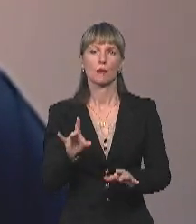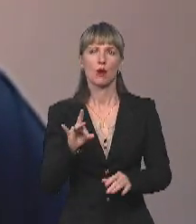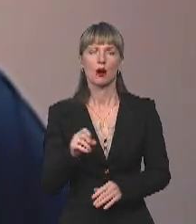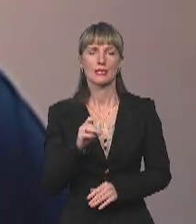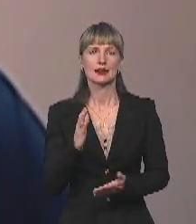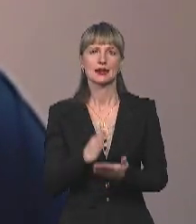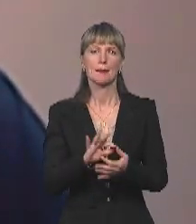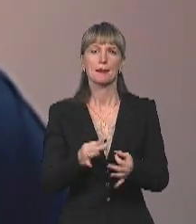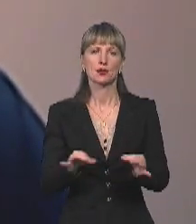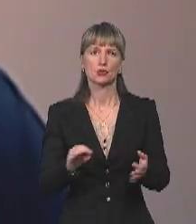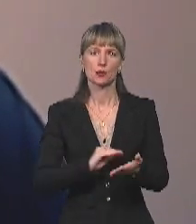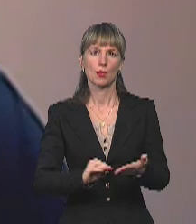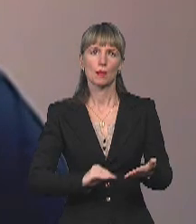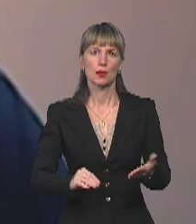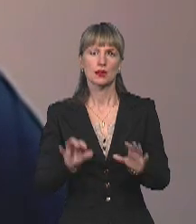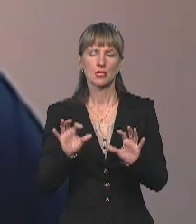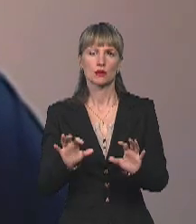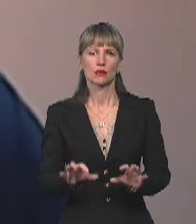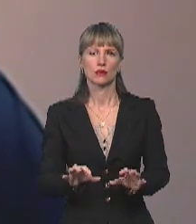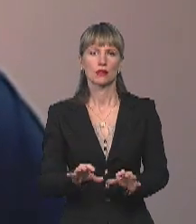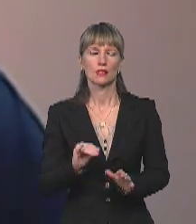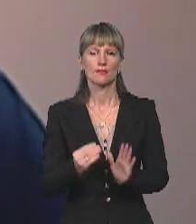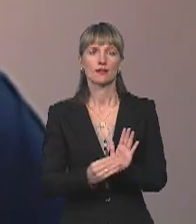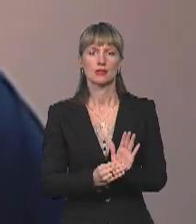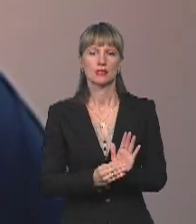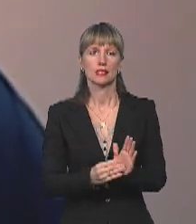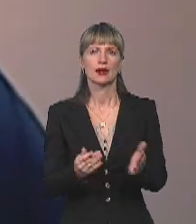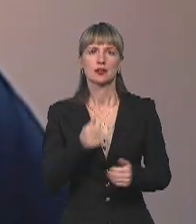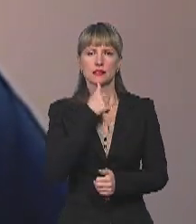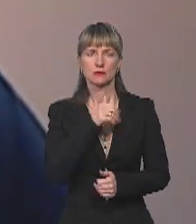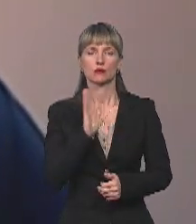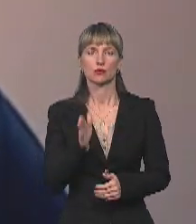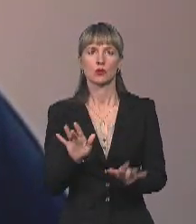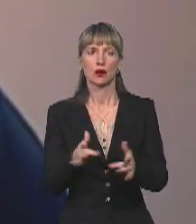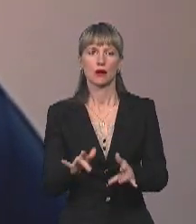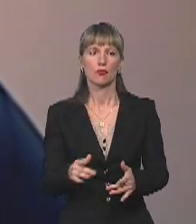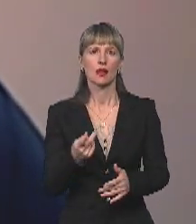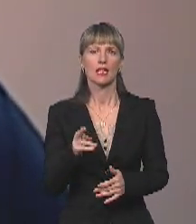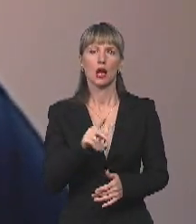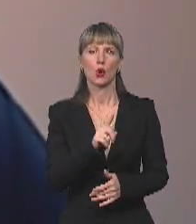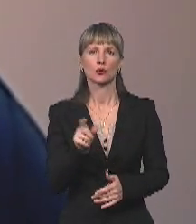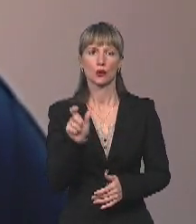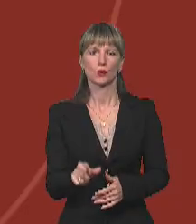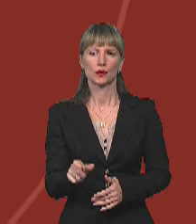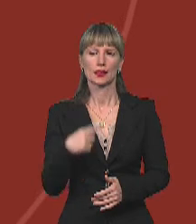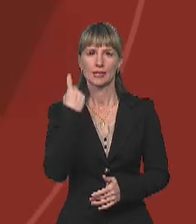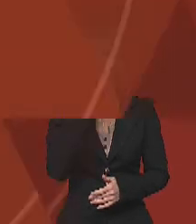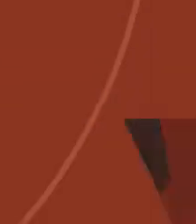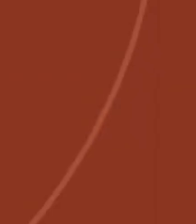є процедура прописана, законодавчо визначена, яким чином нараховується для кожної людини